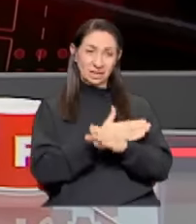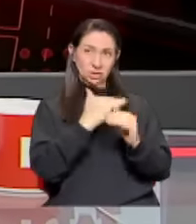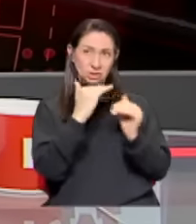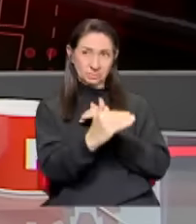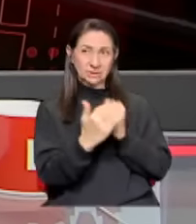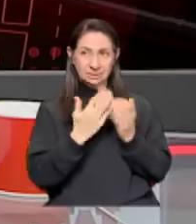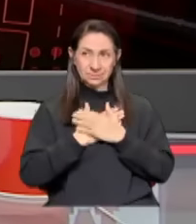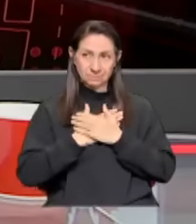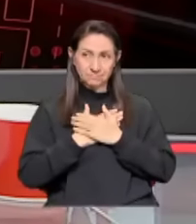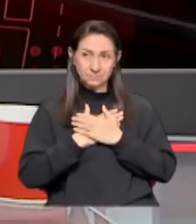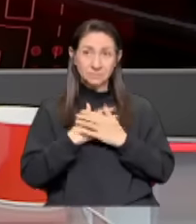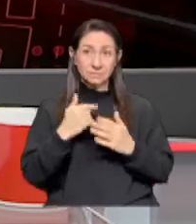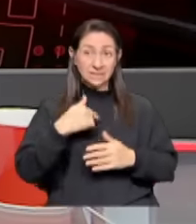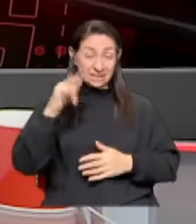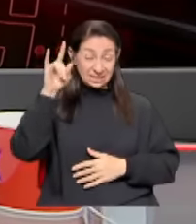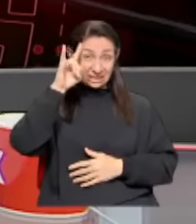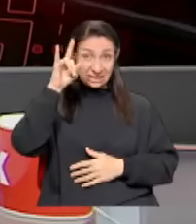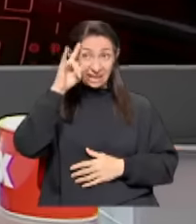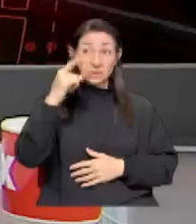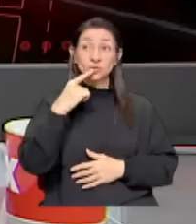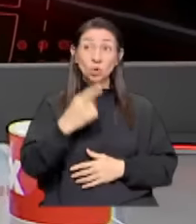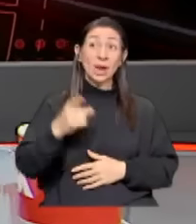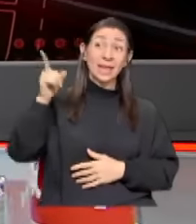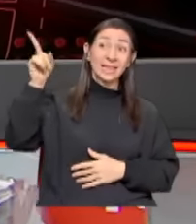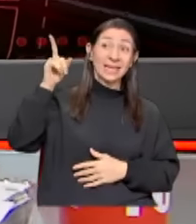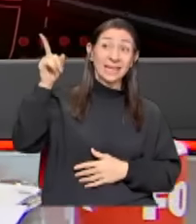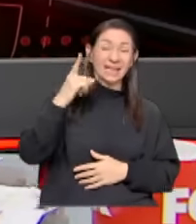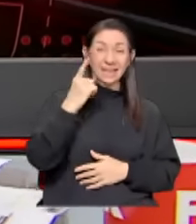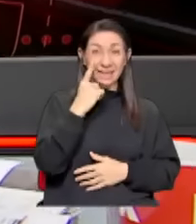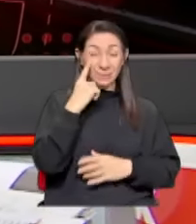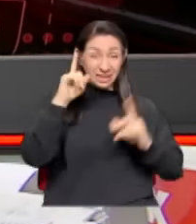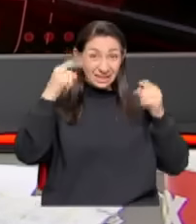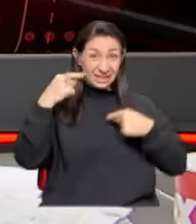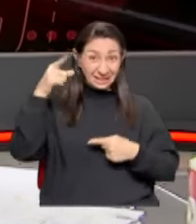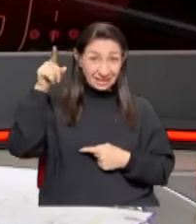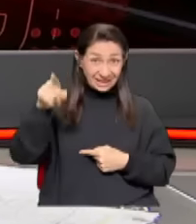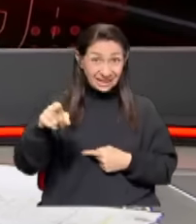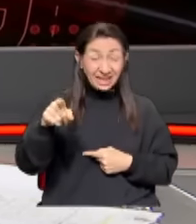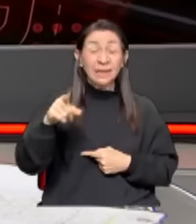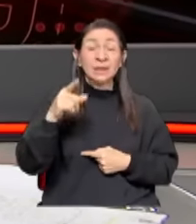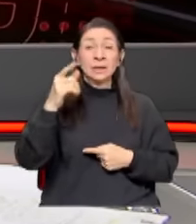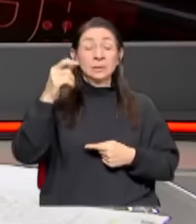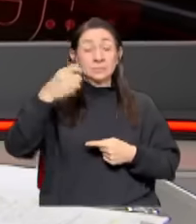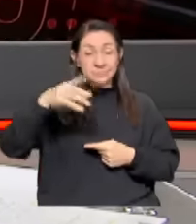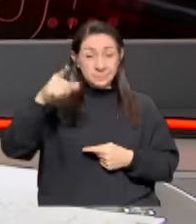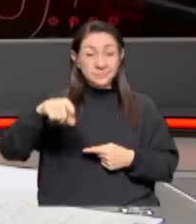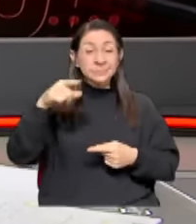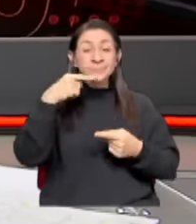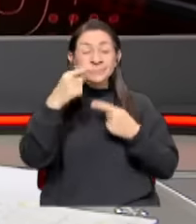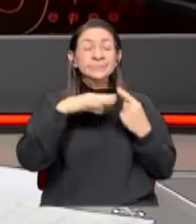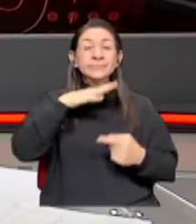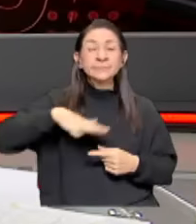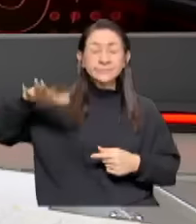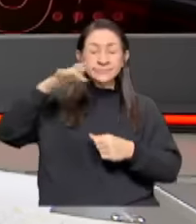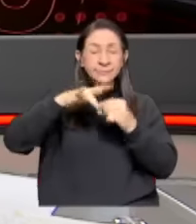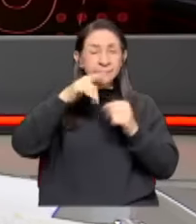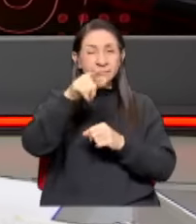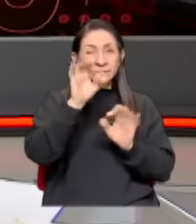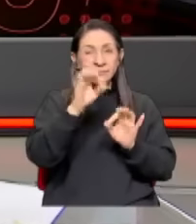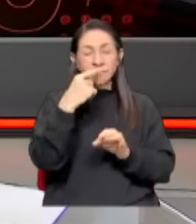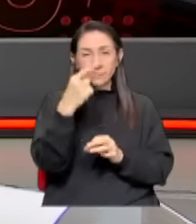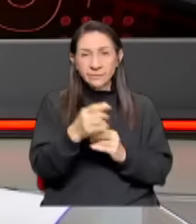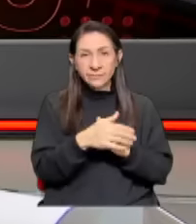vatandaşlarımız, bizi kıskandığını iddia ettiği hükümet yetkililerinin, üyelerinin iddia ettiği Avrupa ülkelerinde size